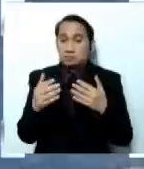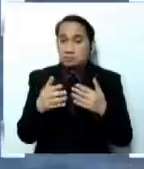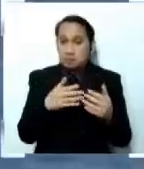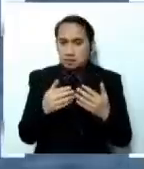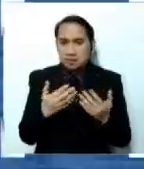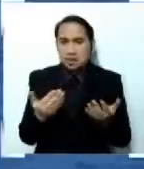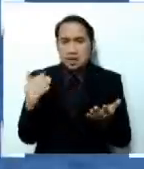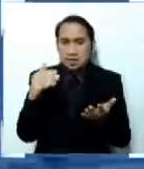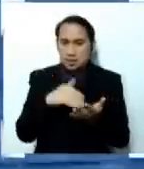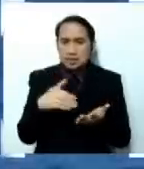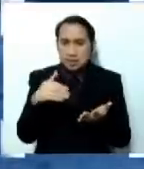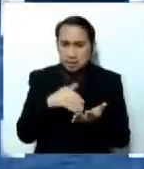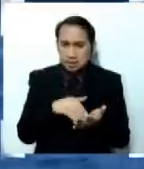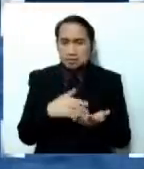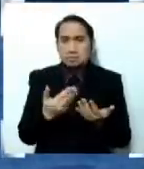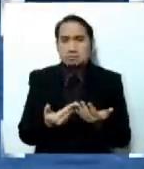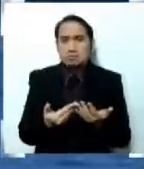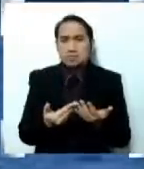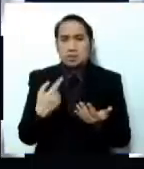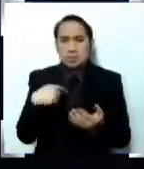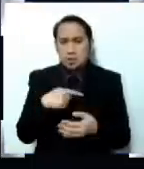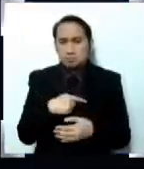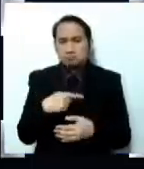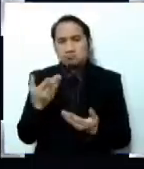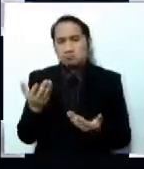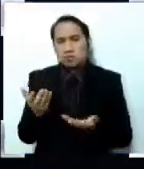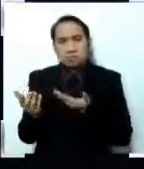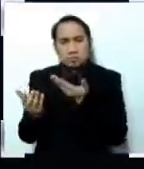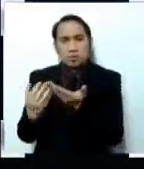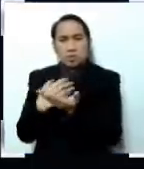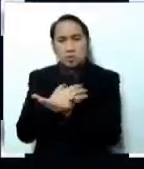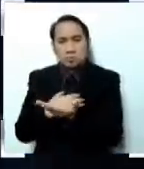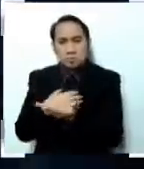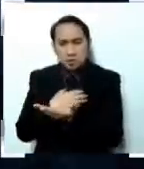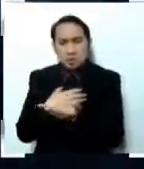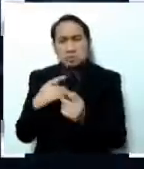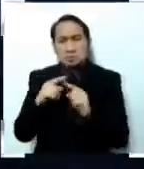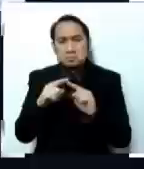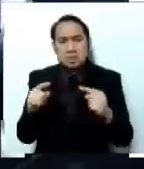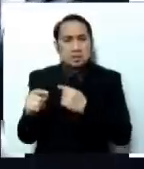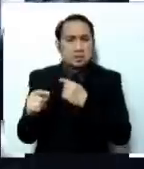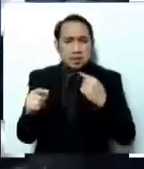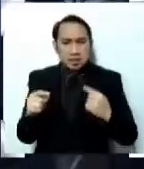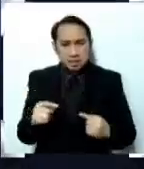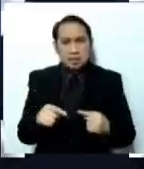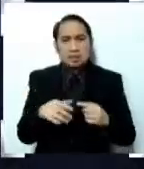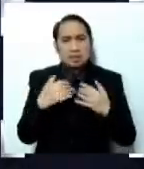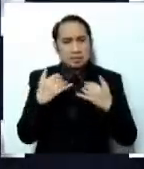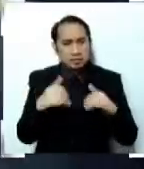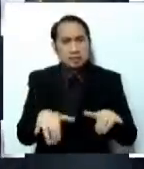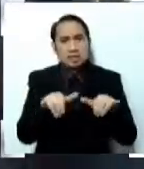paulit-ulit na diplomatic protest sa China. Number 3, last and next port of call, over.